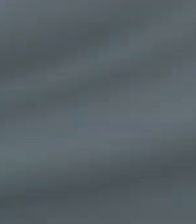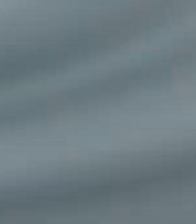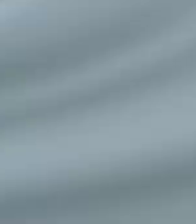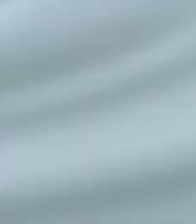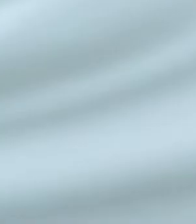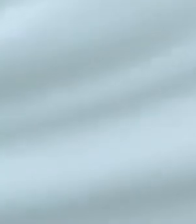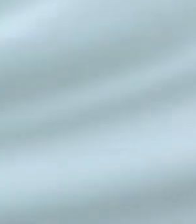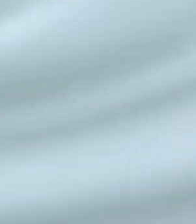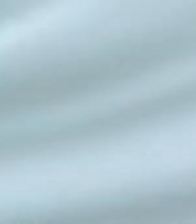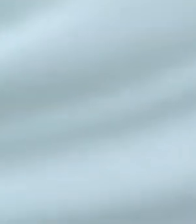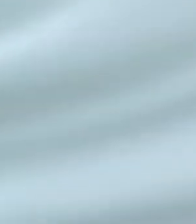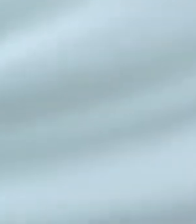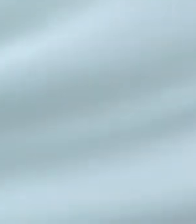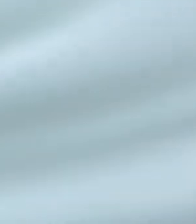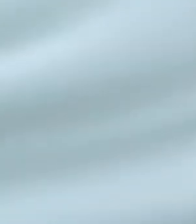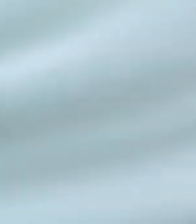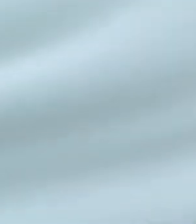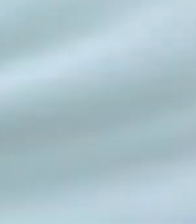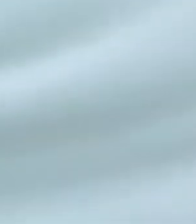으